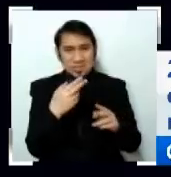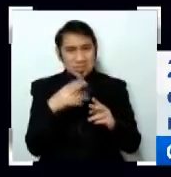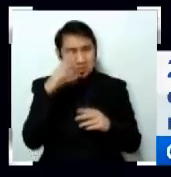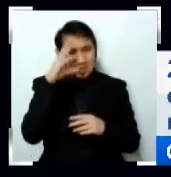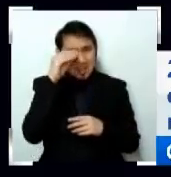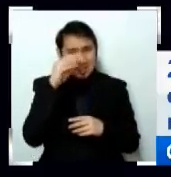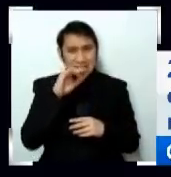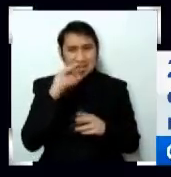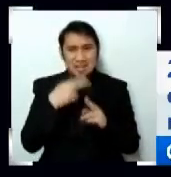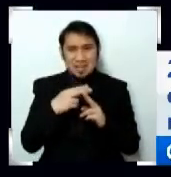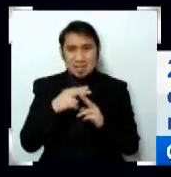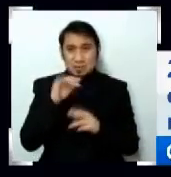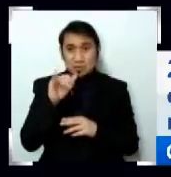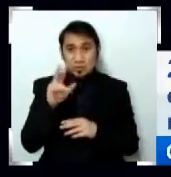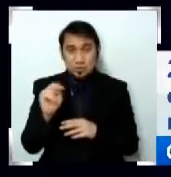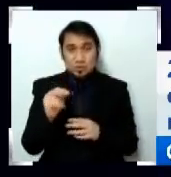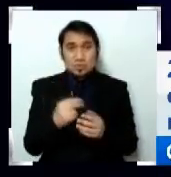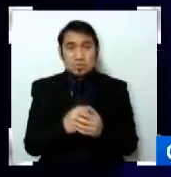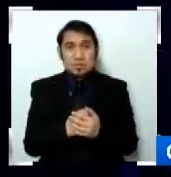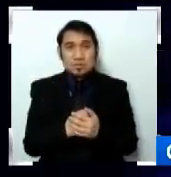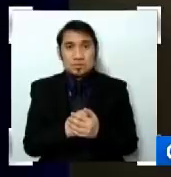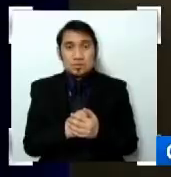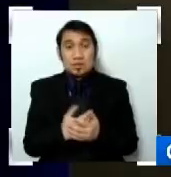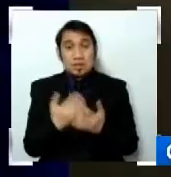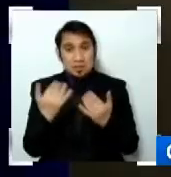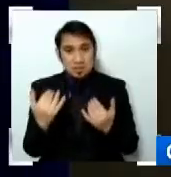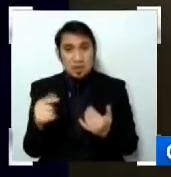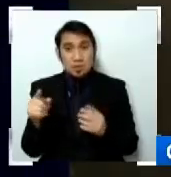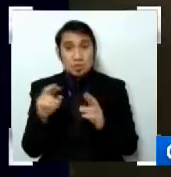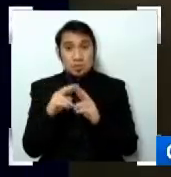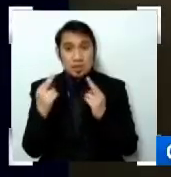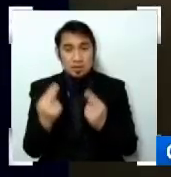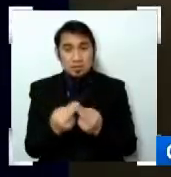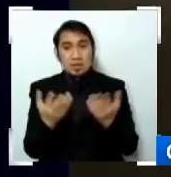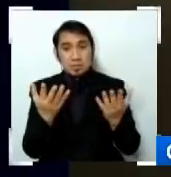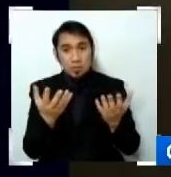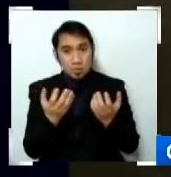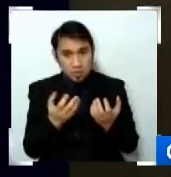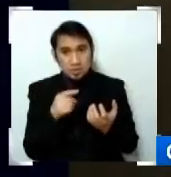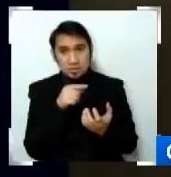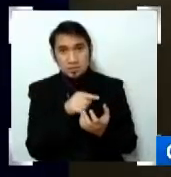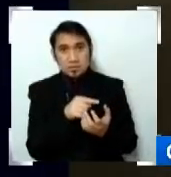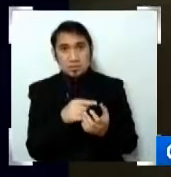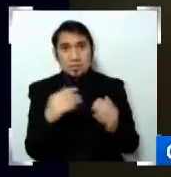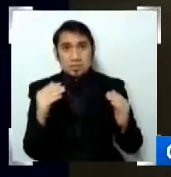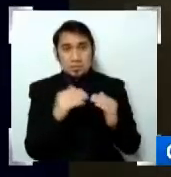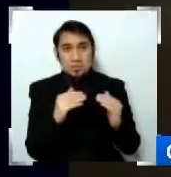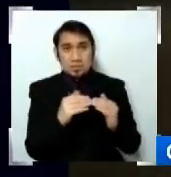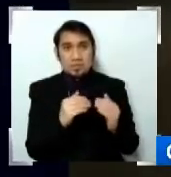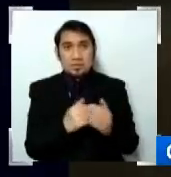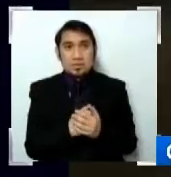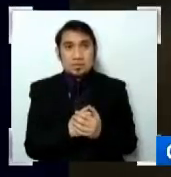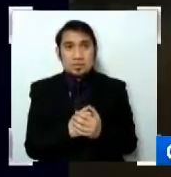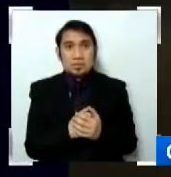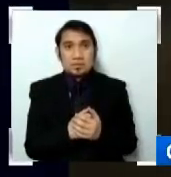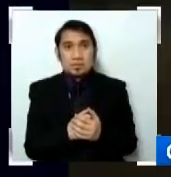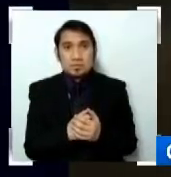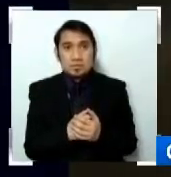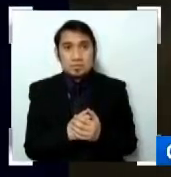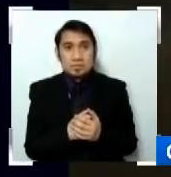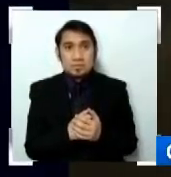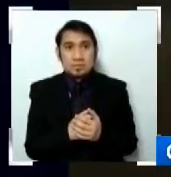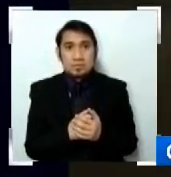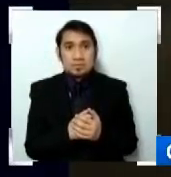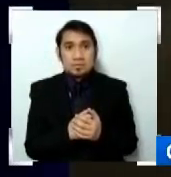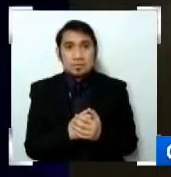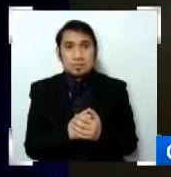ang kaanak ng biktima, desididong makamit ang hustisya. They did not see him take the cables. Yung victim na yan,